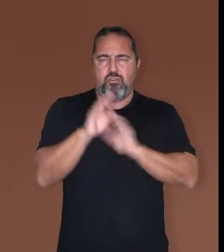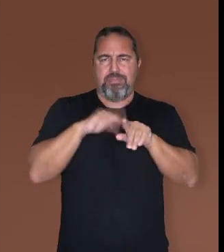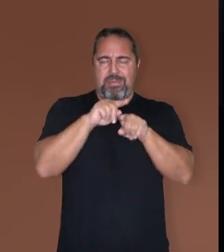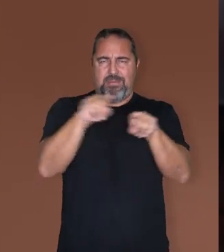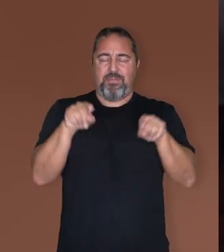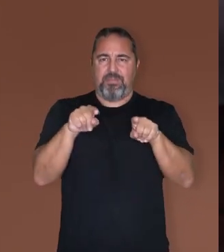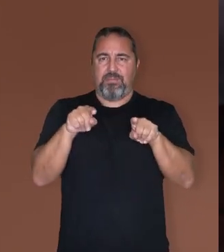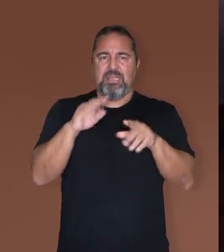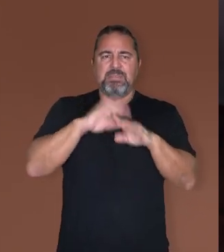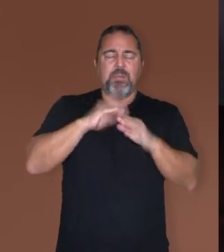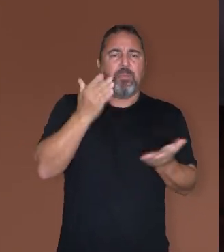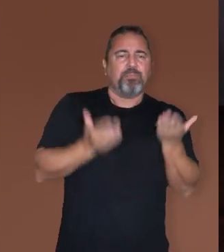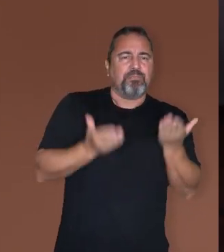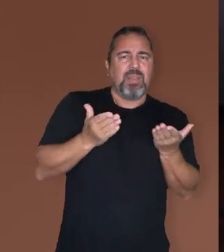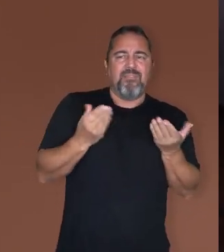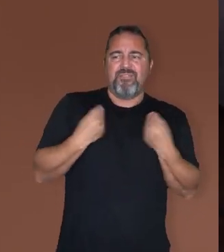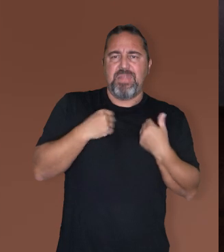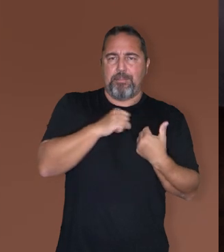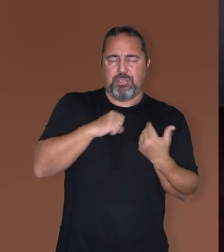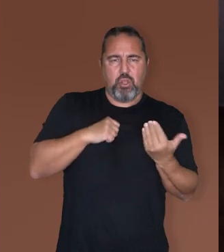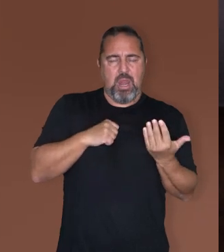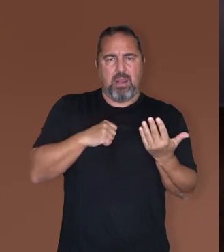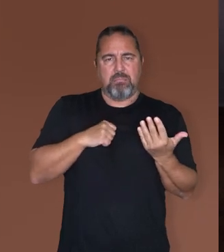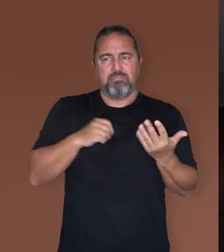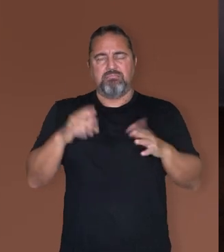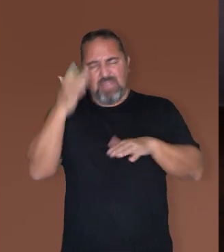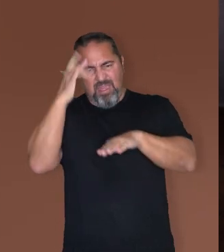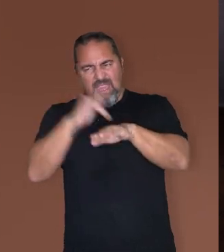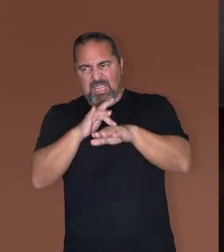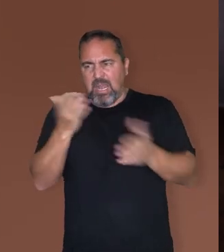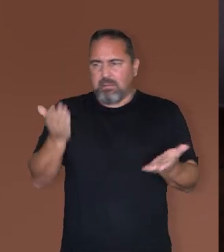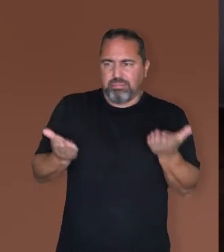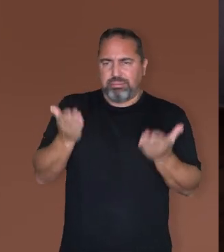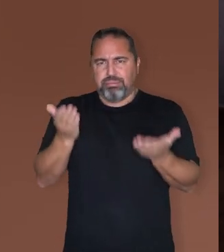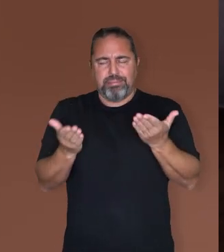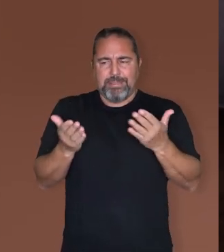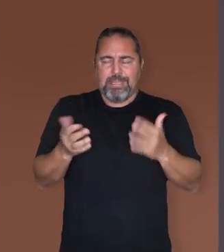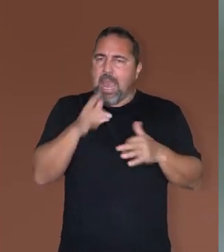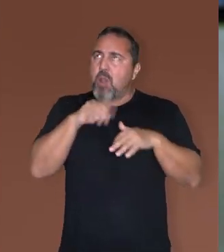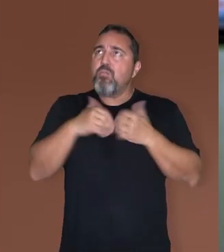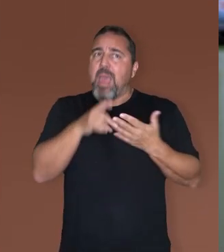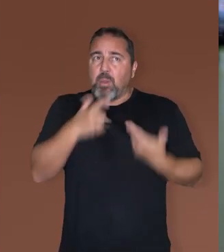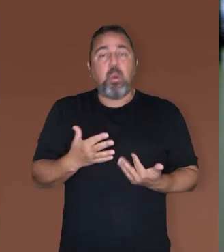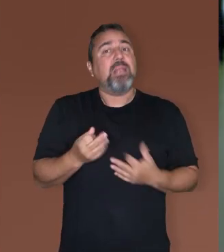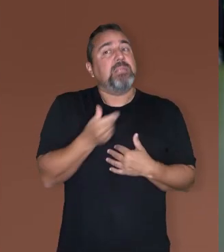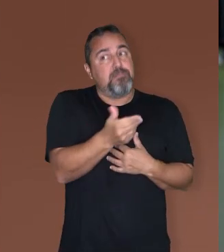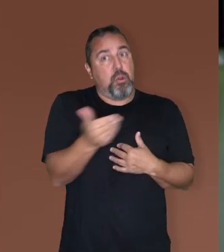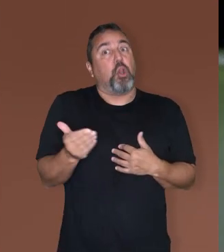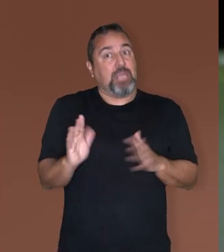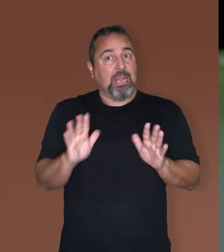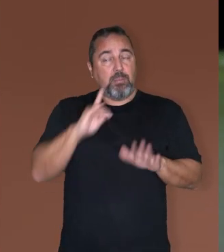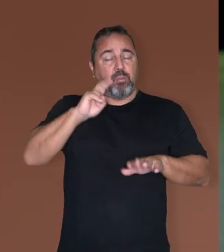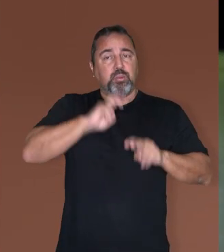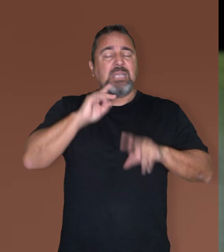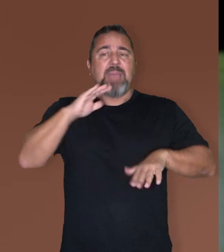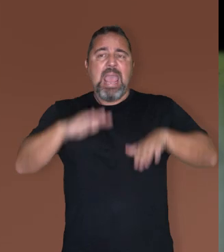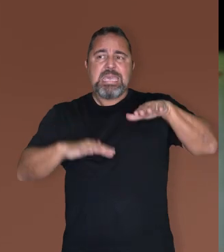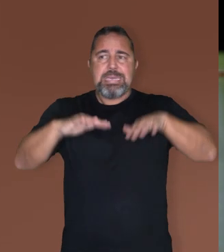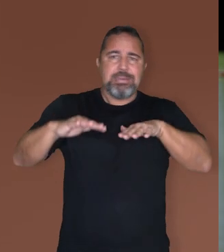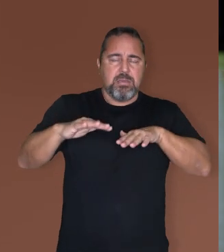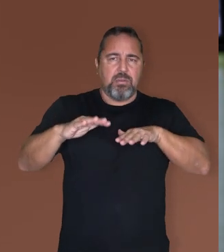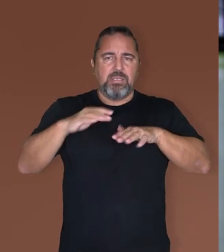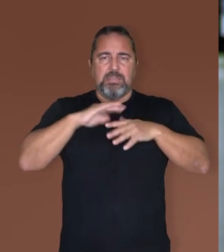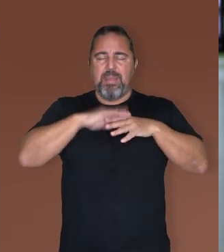Gaur egun mundu digitalaren eta bizitza pertsonalaren arteko oreka funtsezkoa da. Hori lortzeko